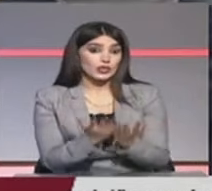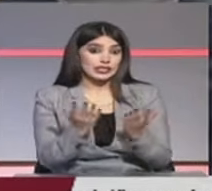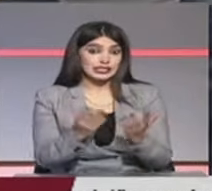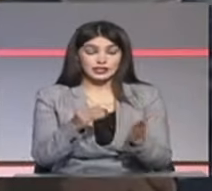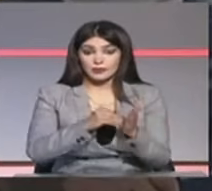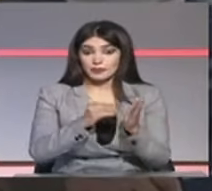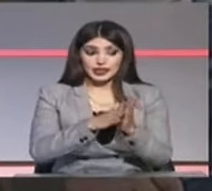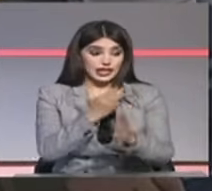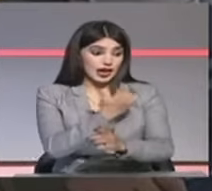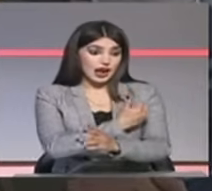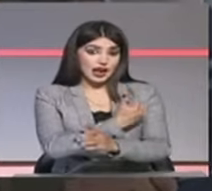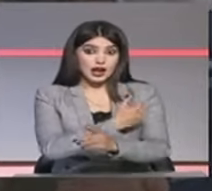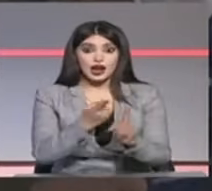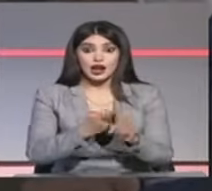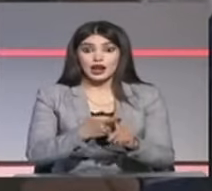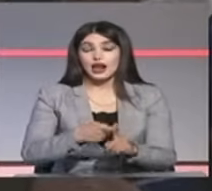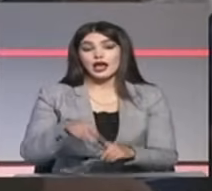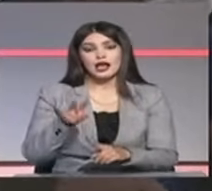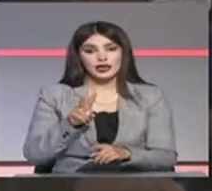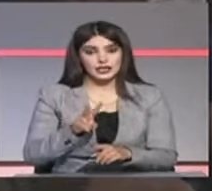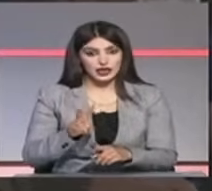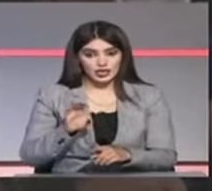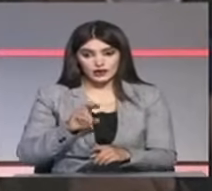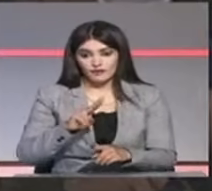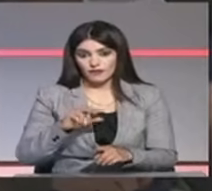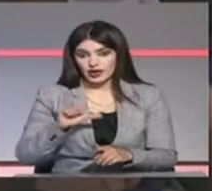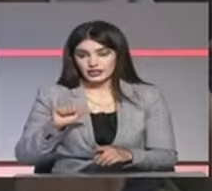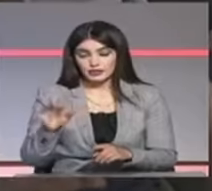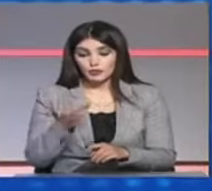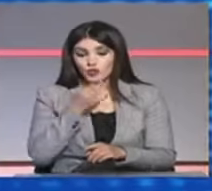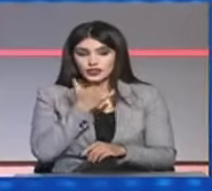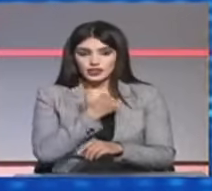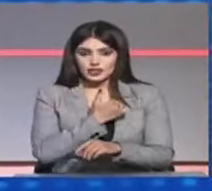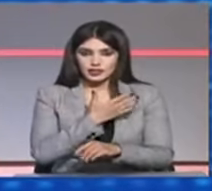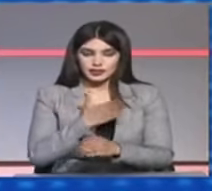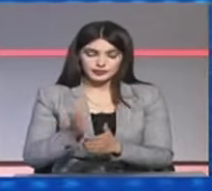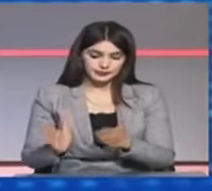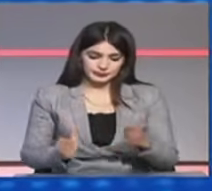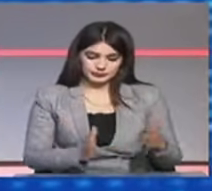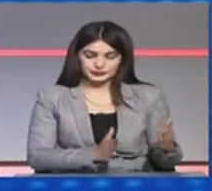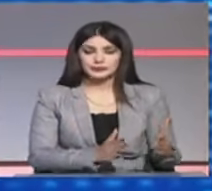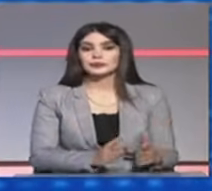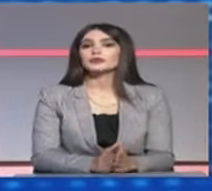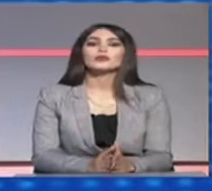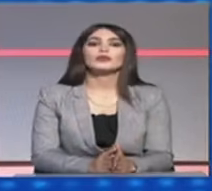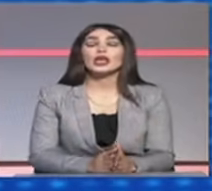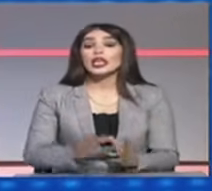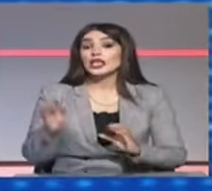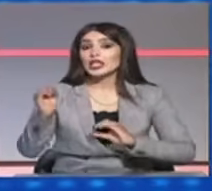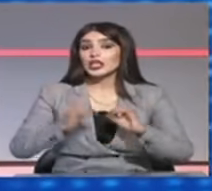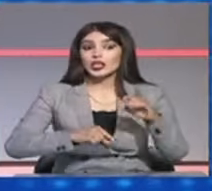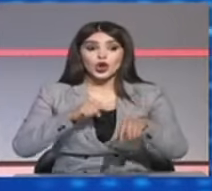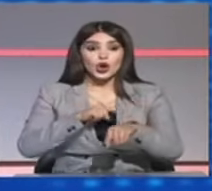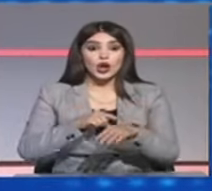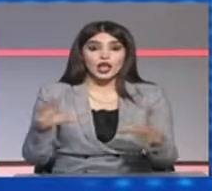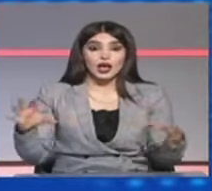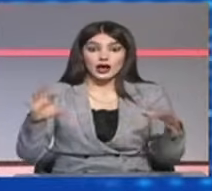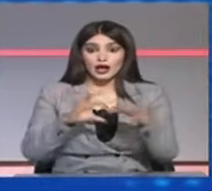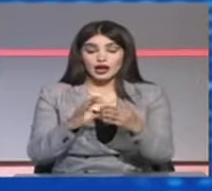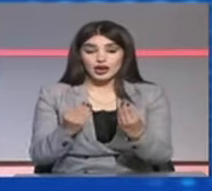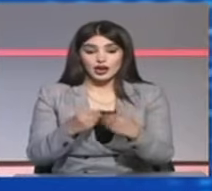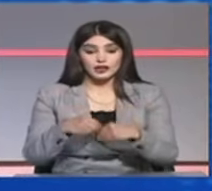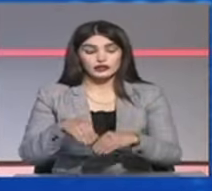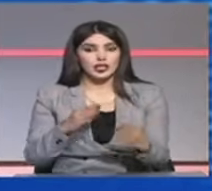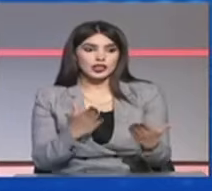في للاستفاده من الترقيع تنظيم الوقت في علاقه بمده